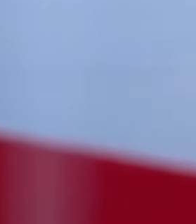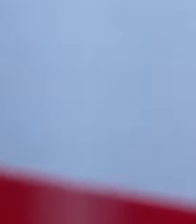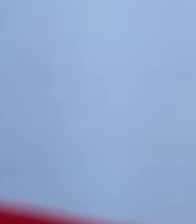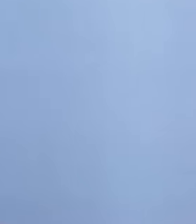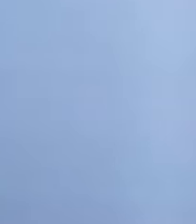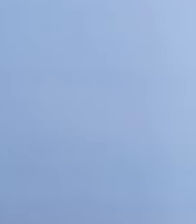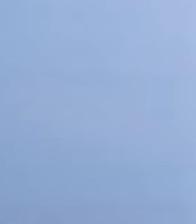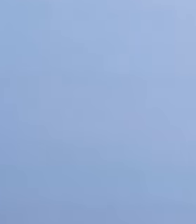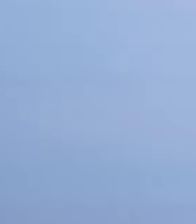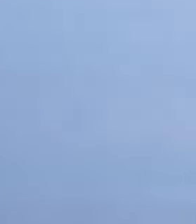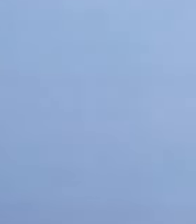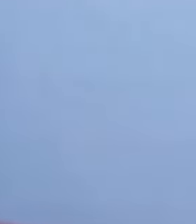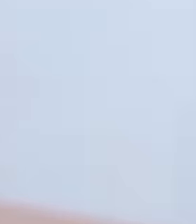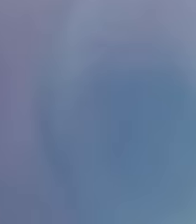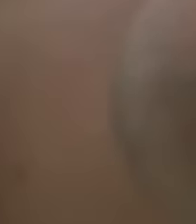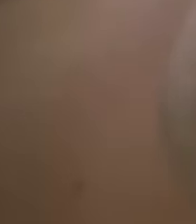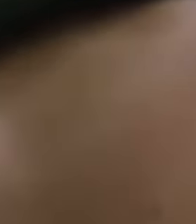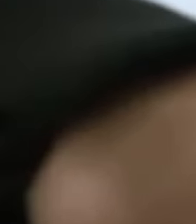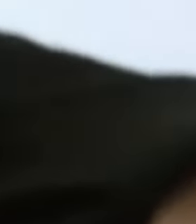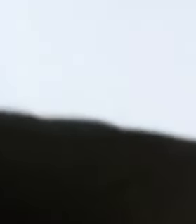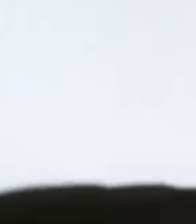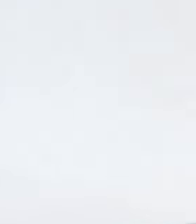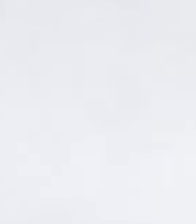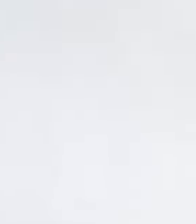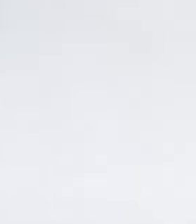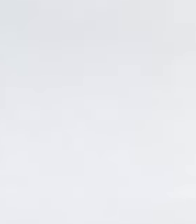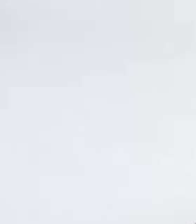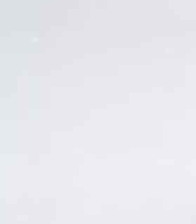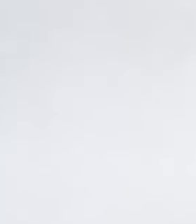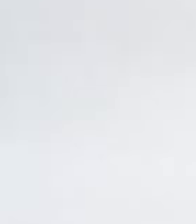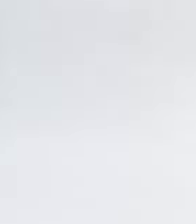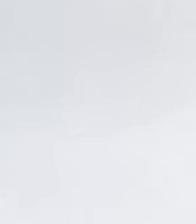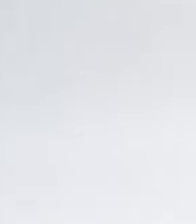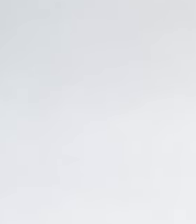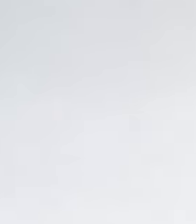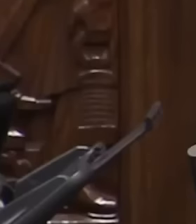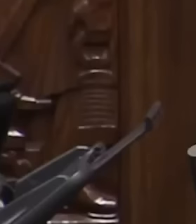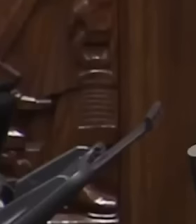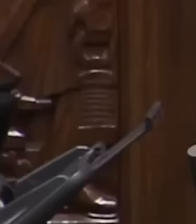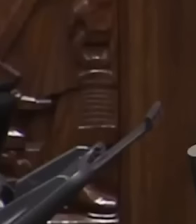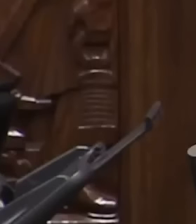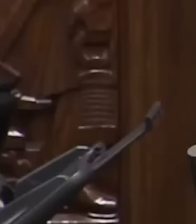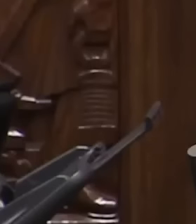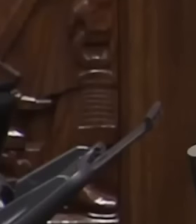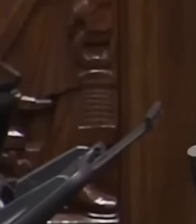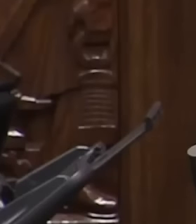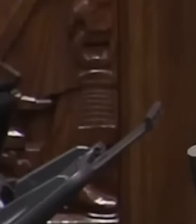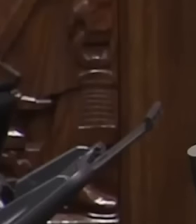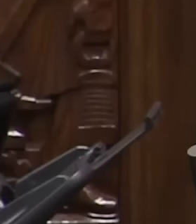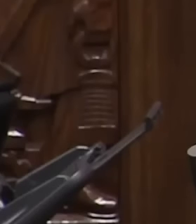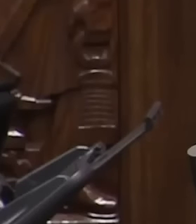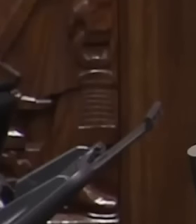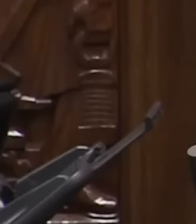ma emeryturę do 5 tysięcy złotych, nie będzie już płacił podatku dochodowego. Cała Polska zna te